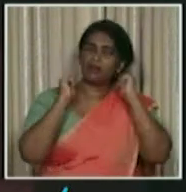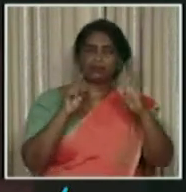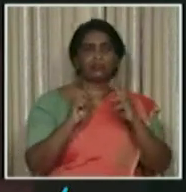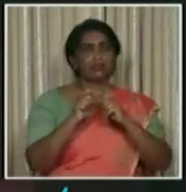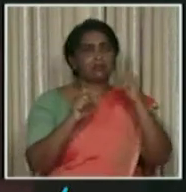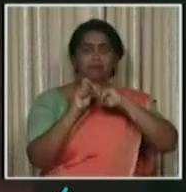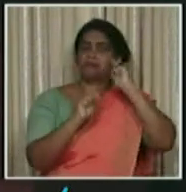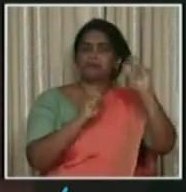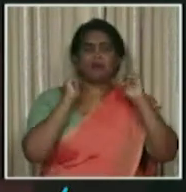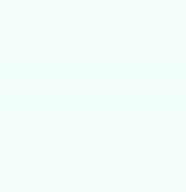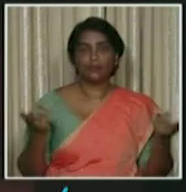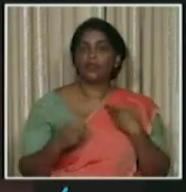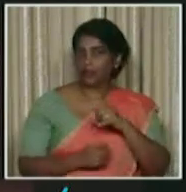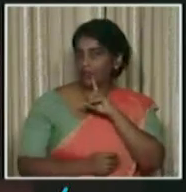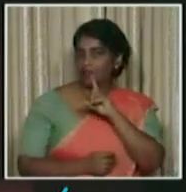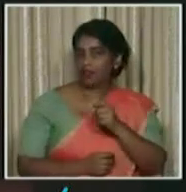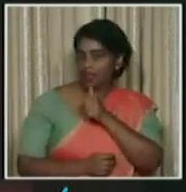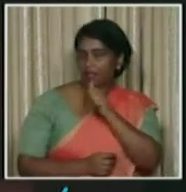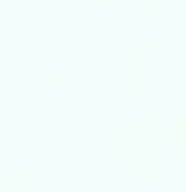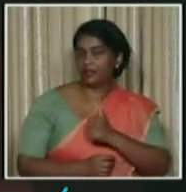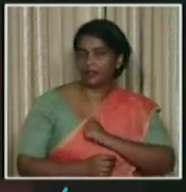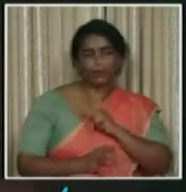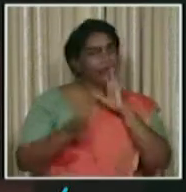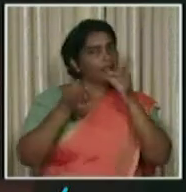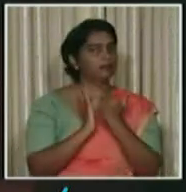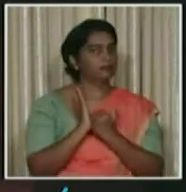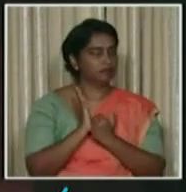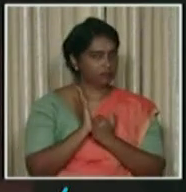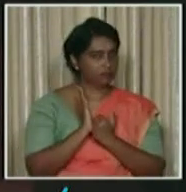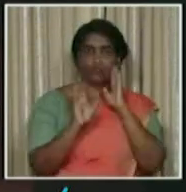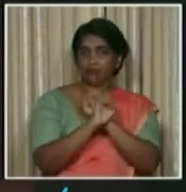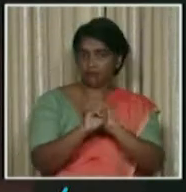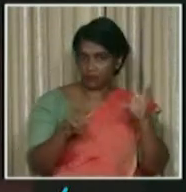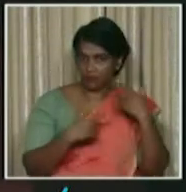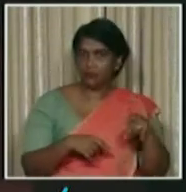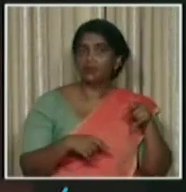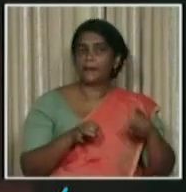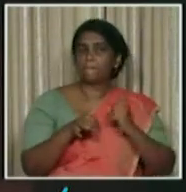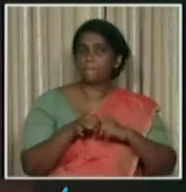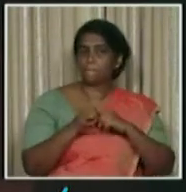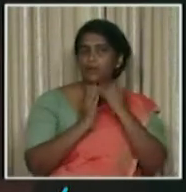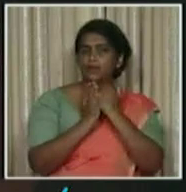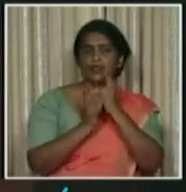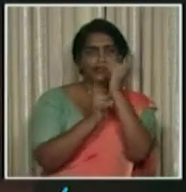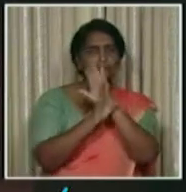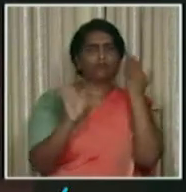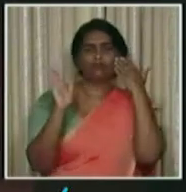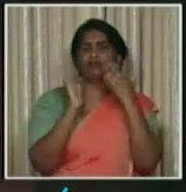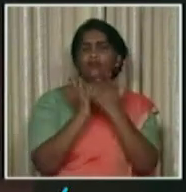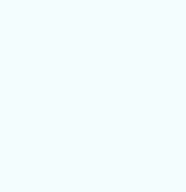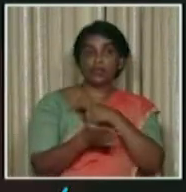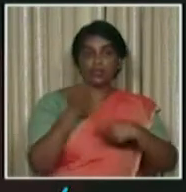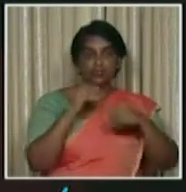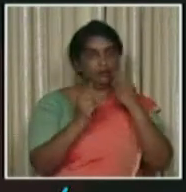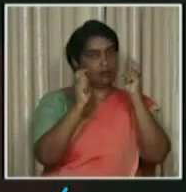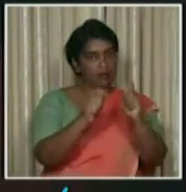වැටු ප්‍රශ්න 23යි කියන එක විසඳලා නැහැ. ඇයි නිවැරදි චක්‍රලේඛයක් නිකුත් කරලා මේ ප්‍රශ්න ටික එක චක්‍රලේඛයෙන් විසඳන්නට කටයුතු